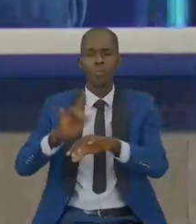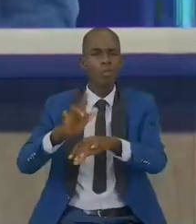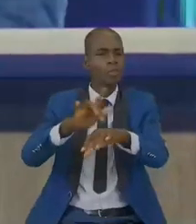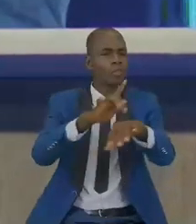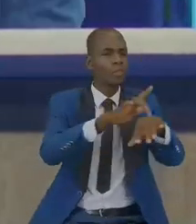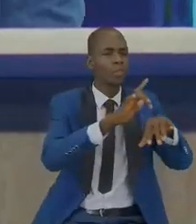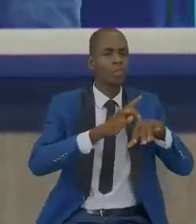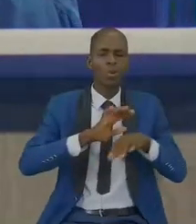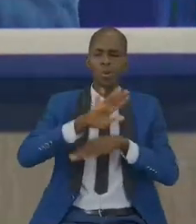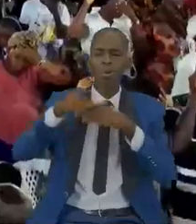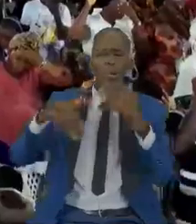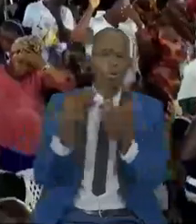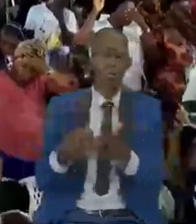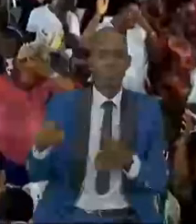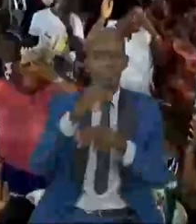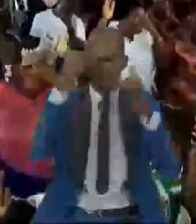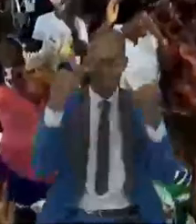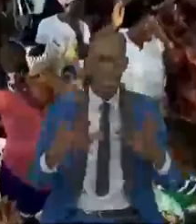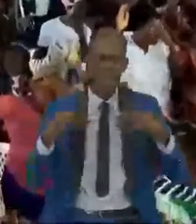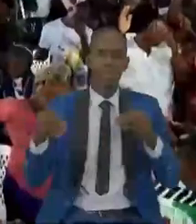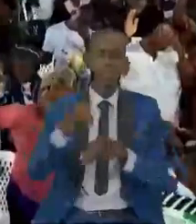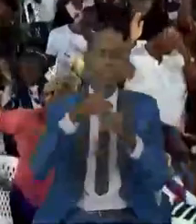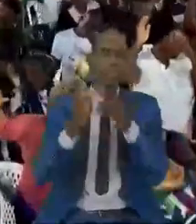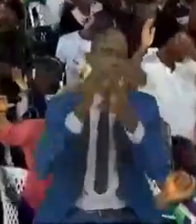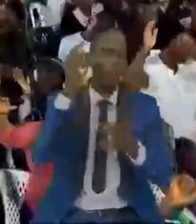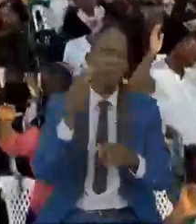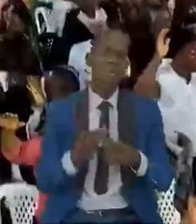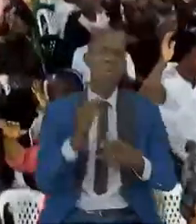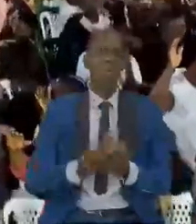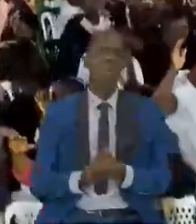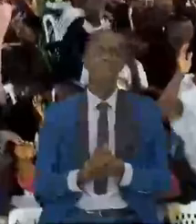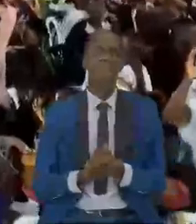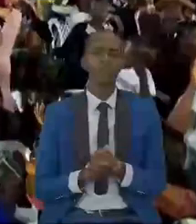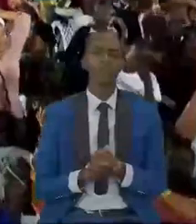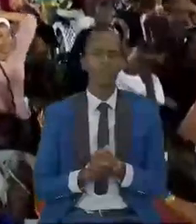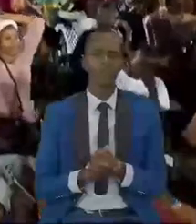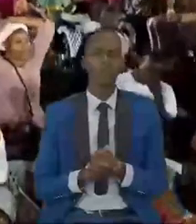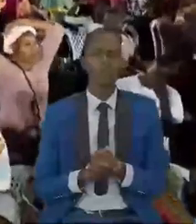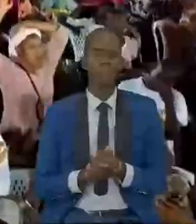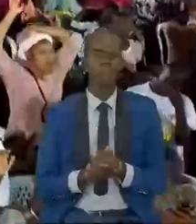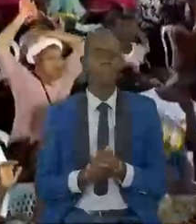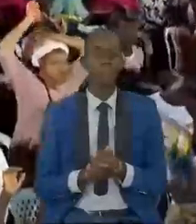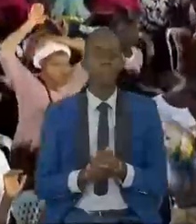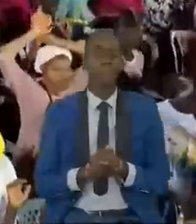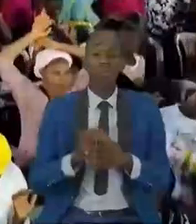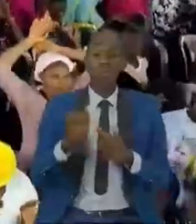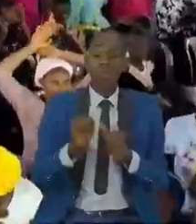soit le défi, la souffrance, Seigneur, touche-les maintenant et guéris-les au nom de